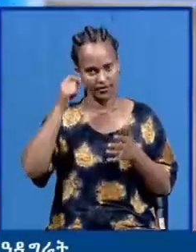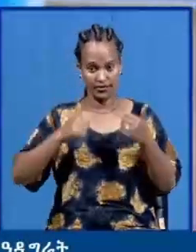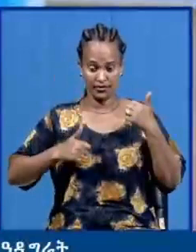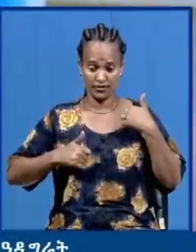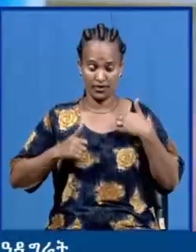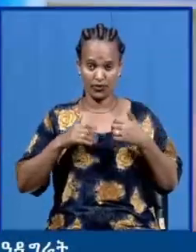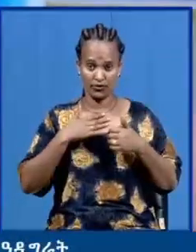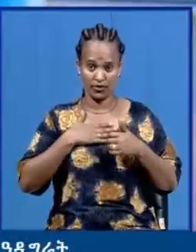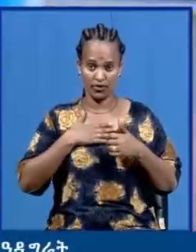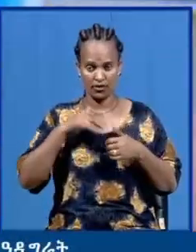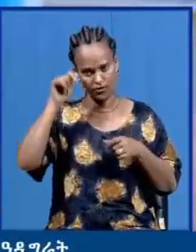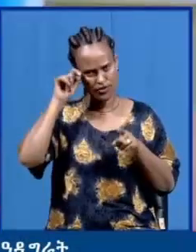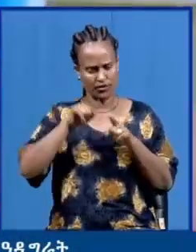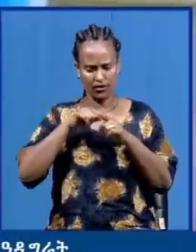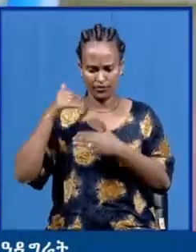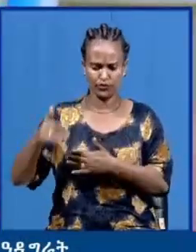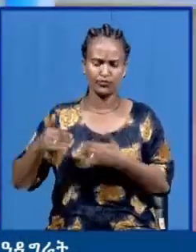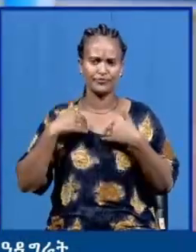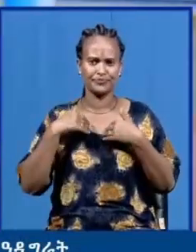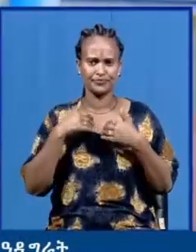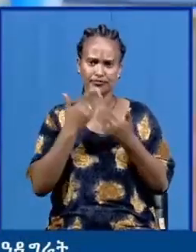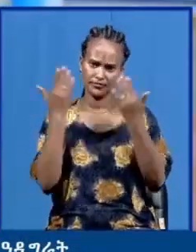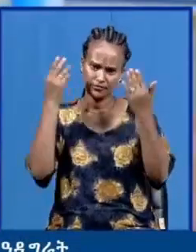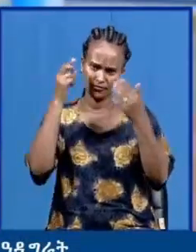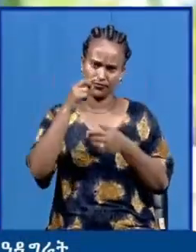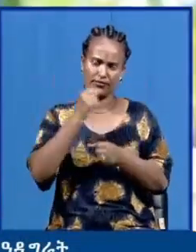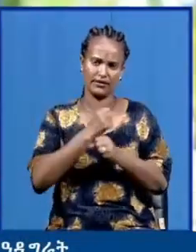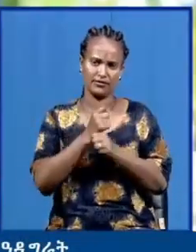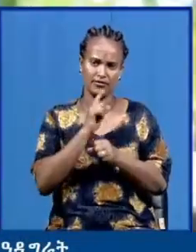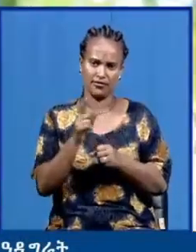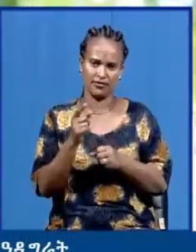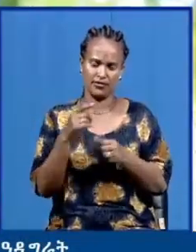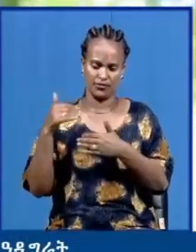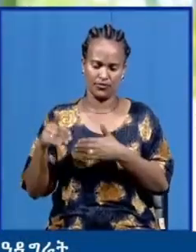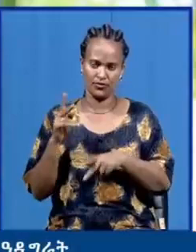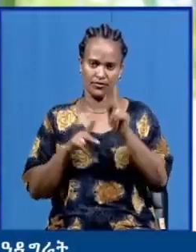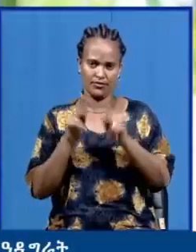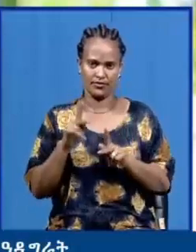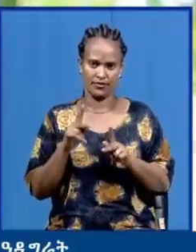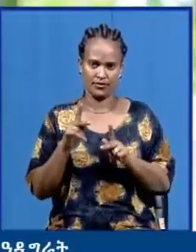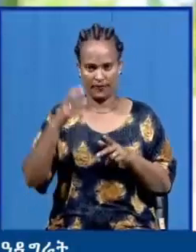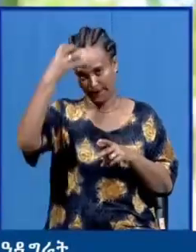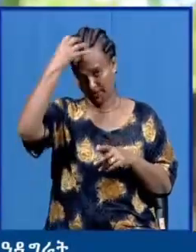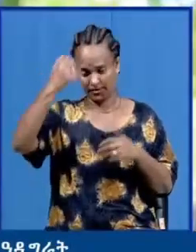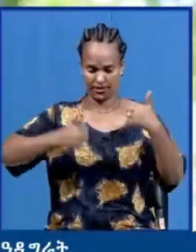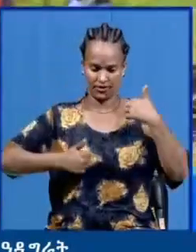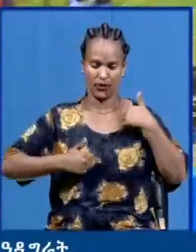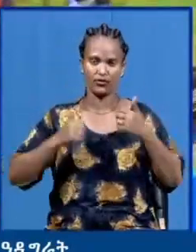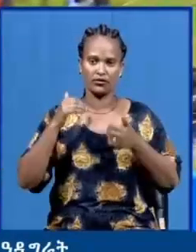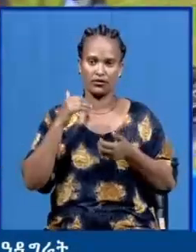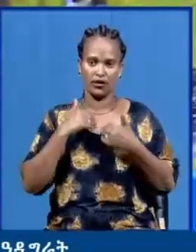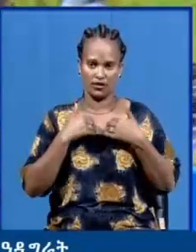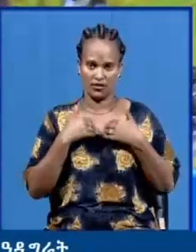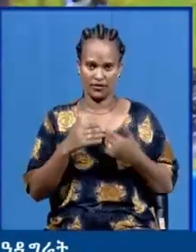ሰራዊትና ኣሕዋትና ደቅና ኣብ ጎኒ ክመለና ለይትን ቀትርን ክንሕግዝ ኢና ኣብ ጎኒ ህዝብናን መንግስትናን ሰራዊትናን ኢና ዘለና።